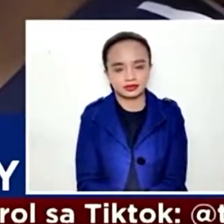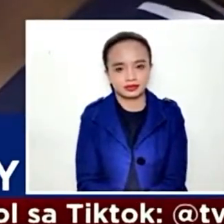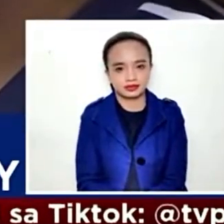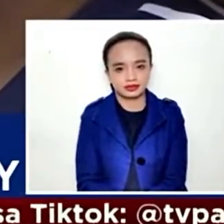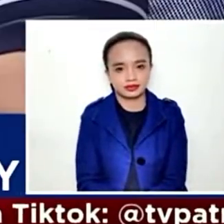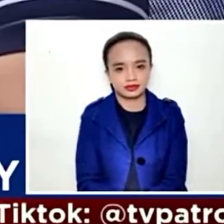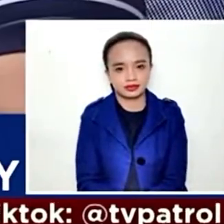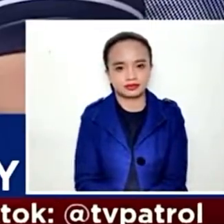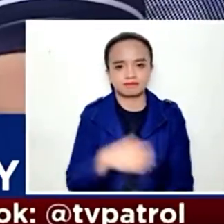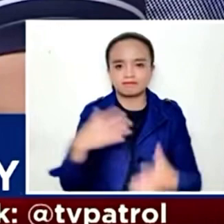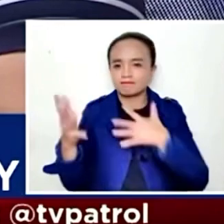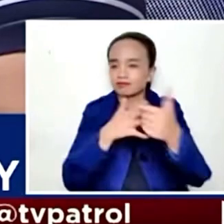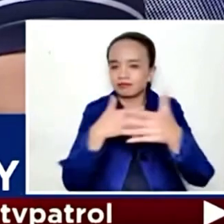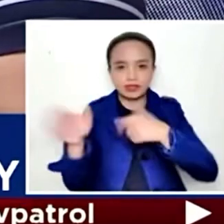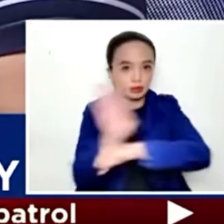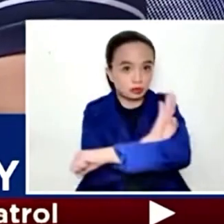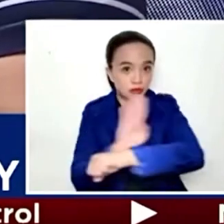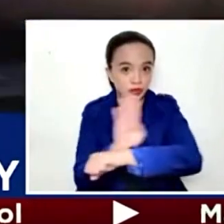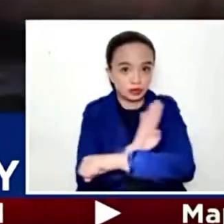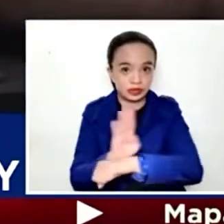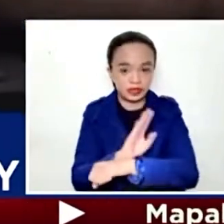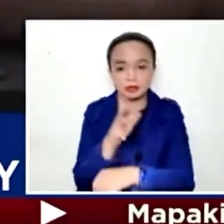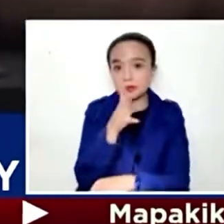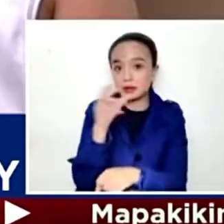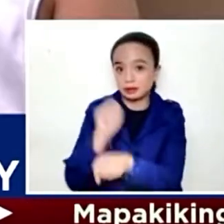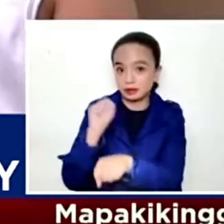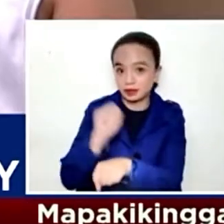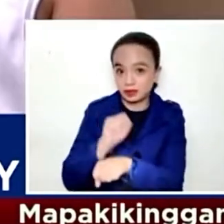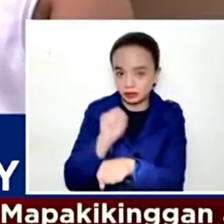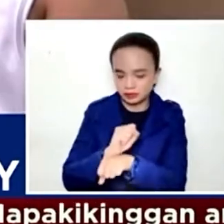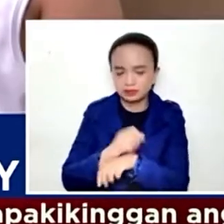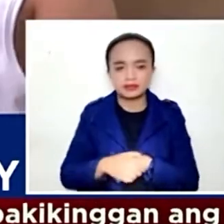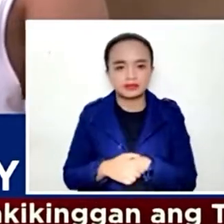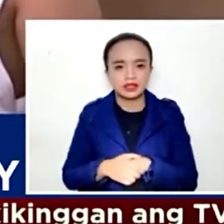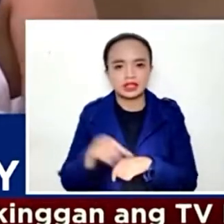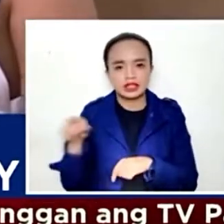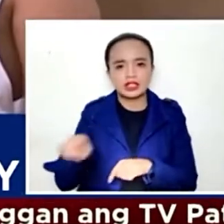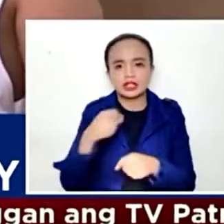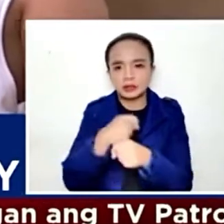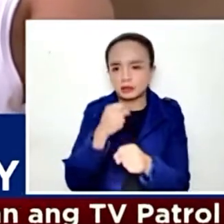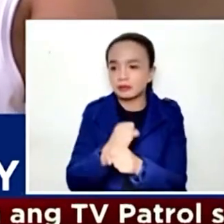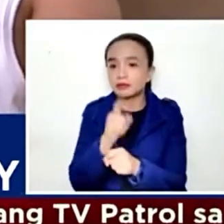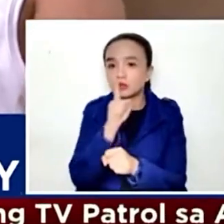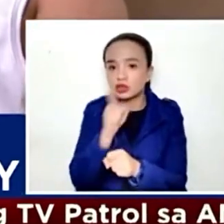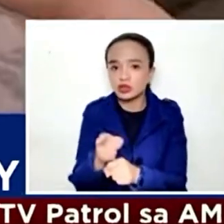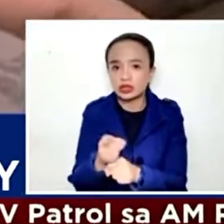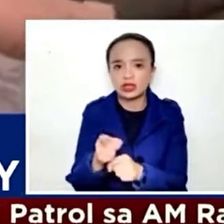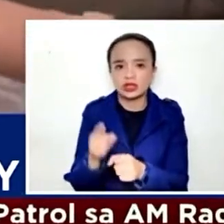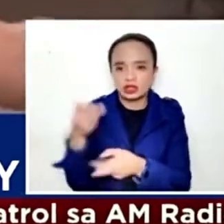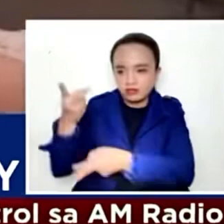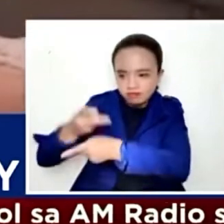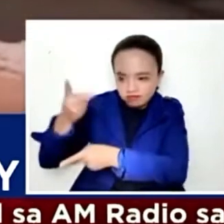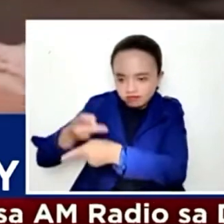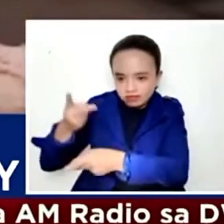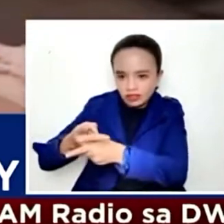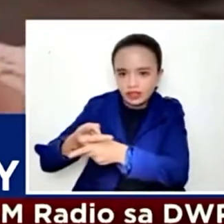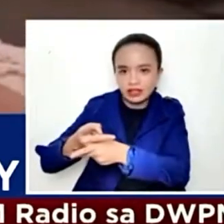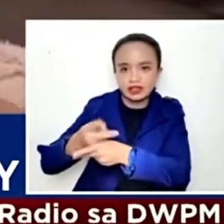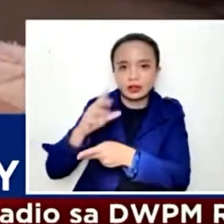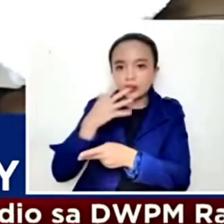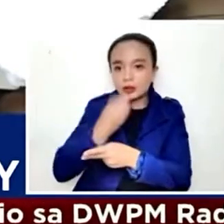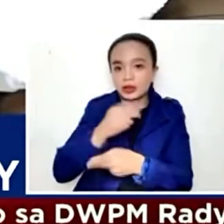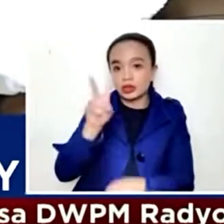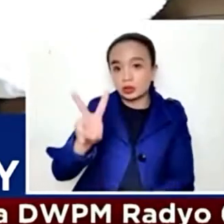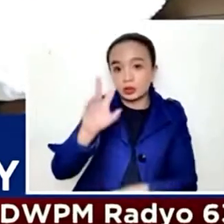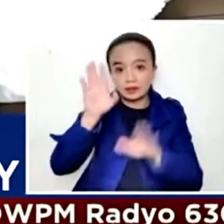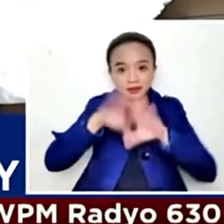Kahit busy sa pagiging working mom si Christy Cabalquinto, sinisiguro niya na hands-on siya sa pag-aalaga ng kanyang dalawang